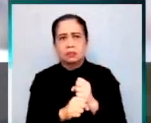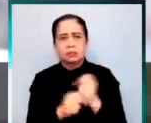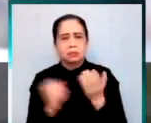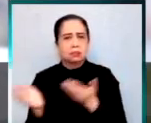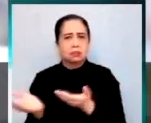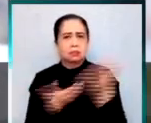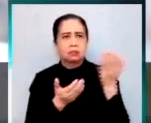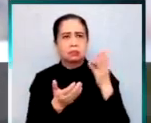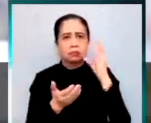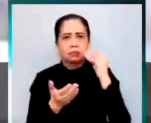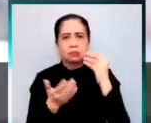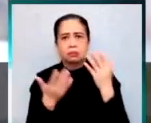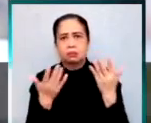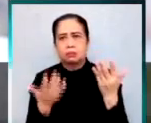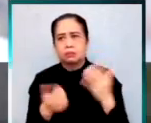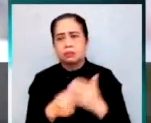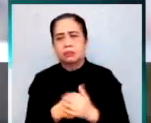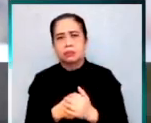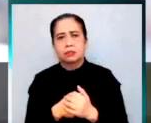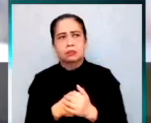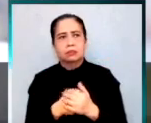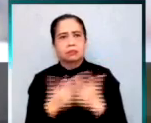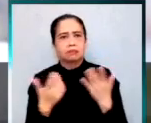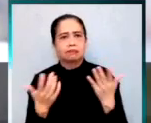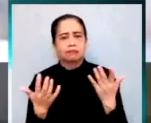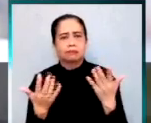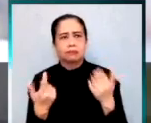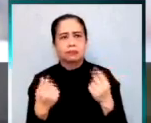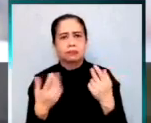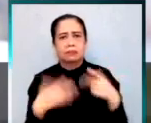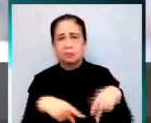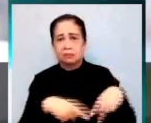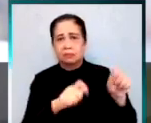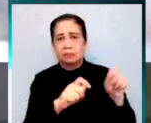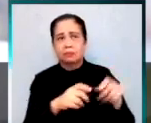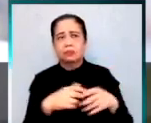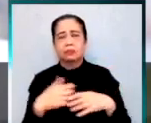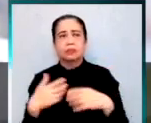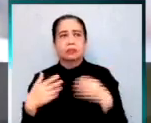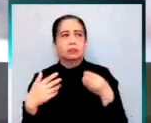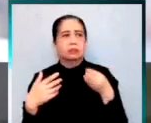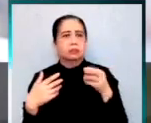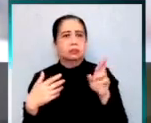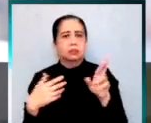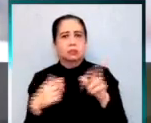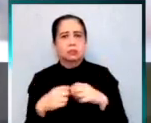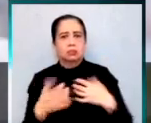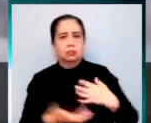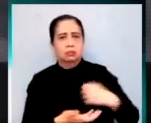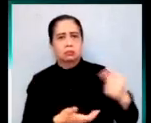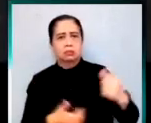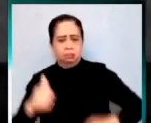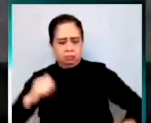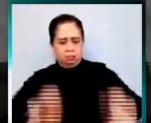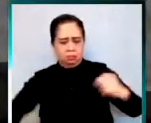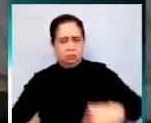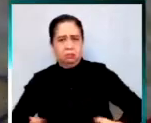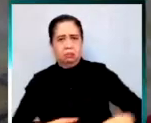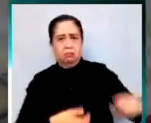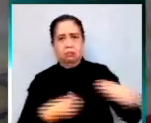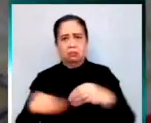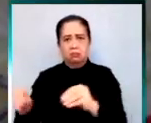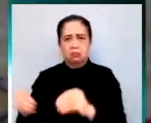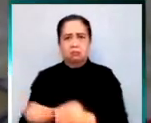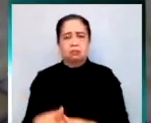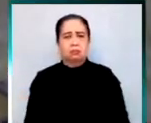sa mga ano, pinaampun po, kaya po kinuha po yung naman loob.